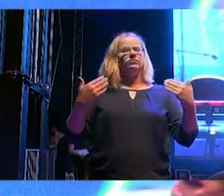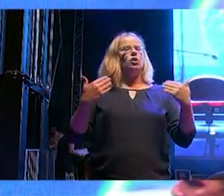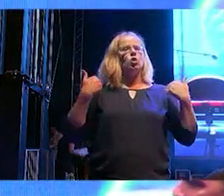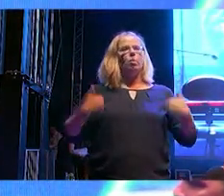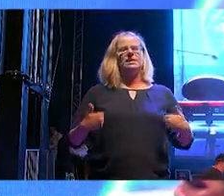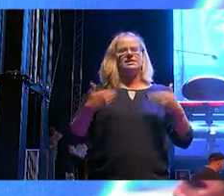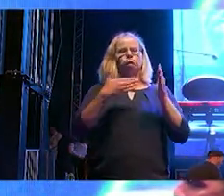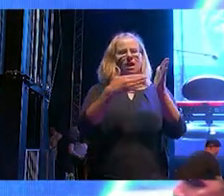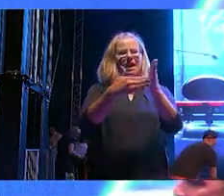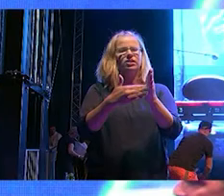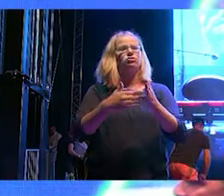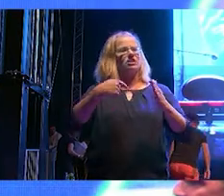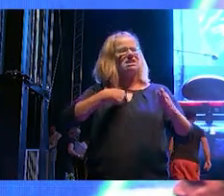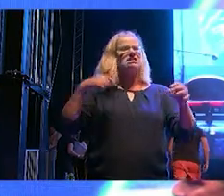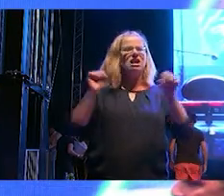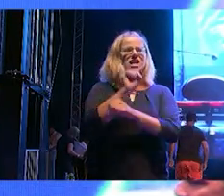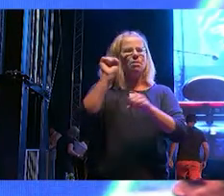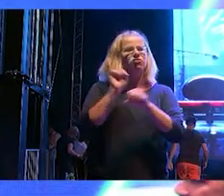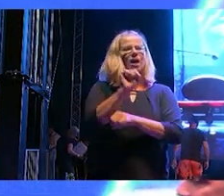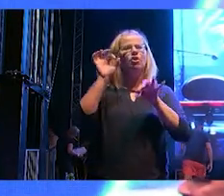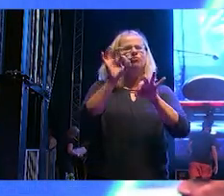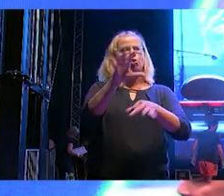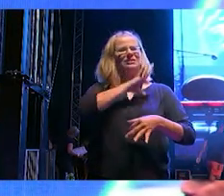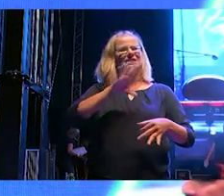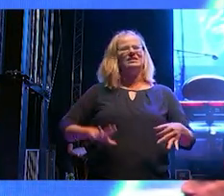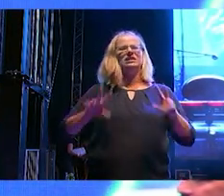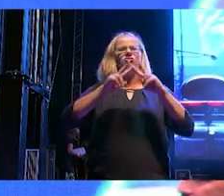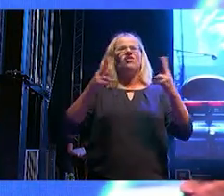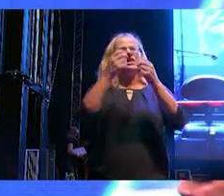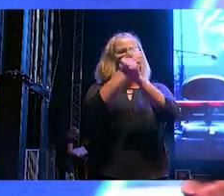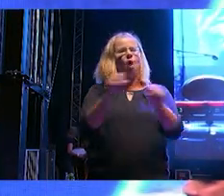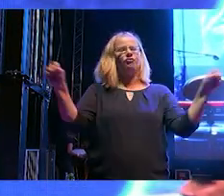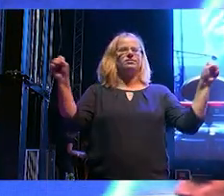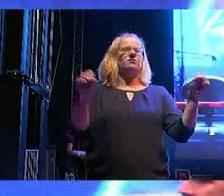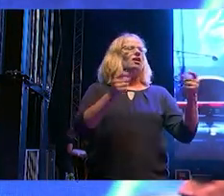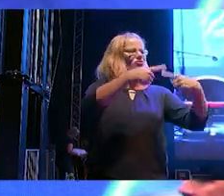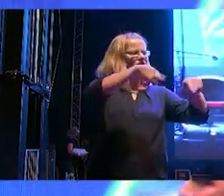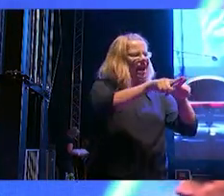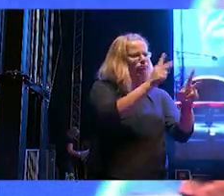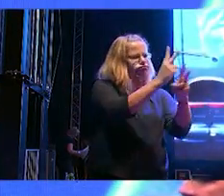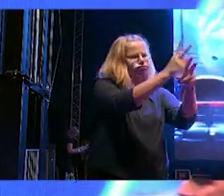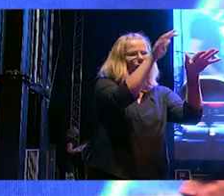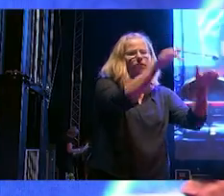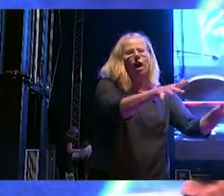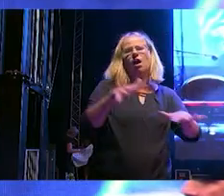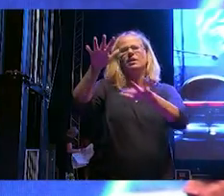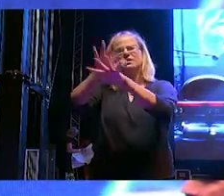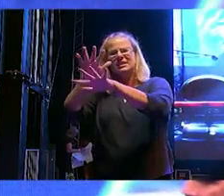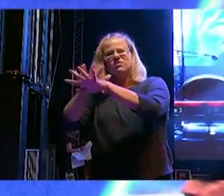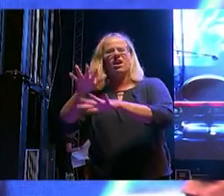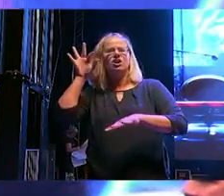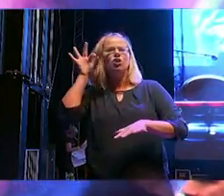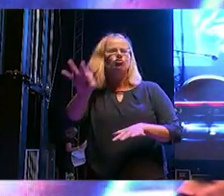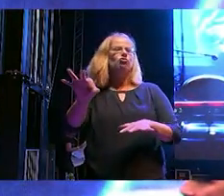anderes, weltoffenes Sachsen, damit bestehende Vereine und Netzwerke von und für beeinträchtigte Frauen